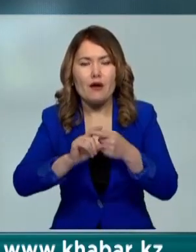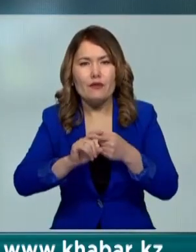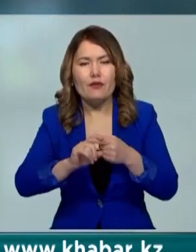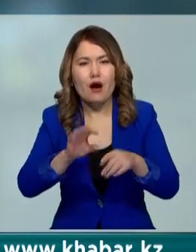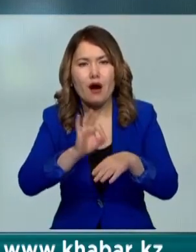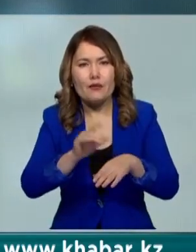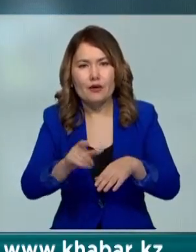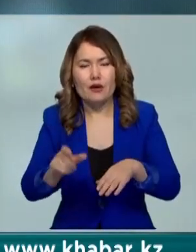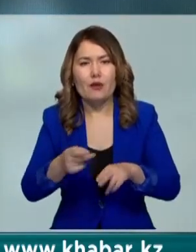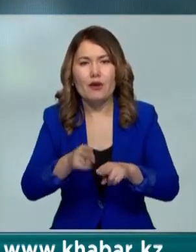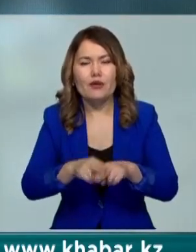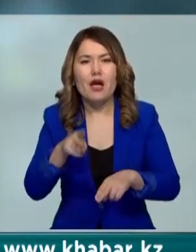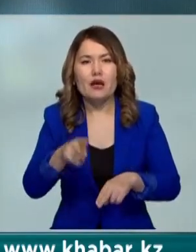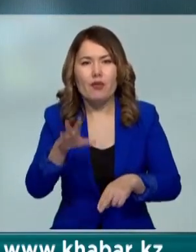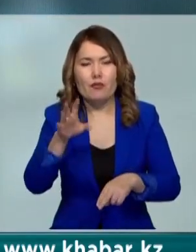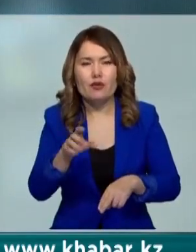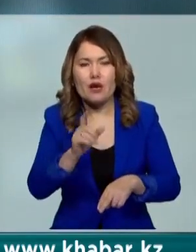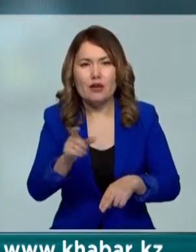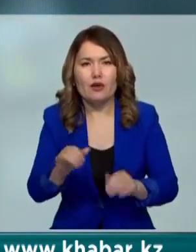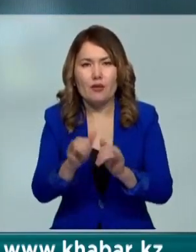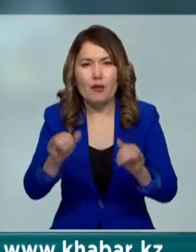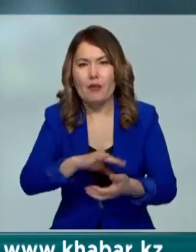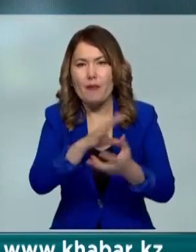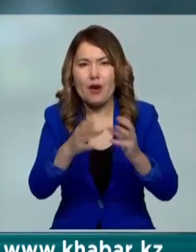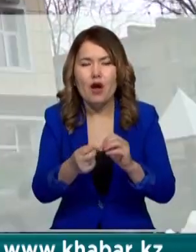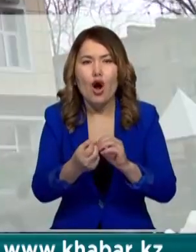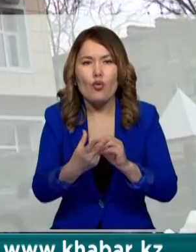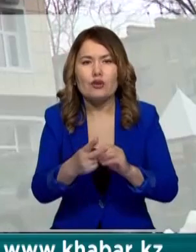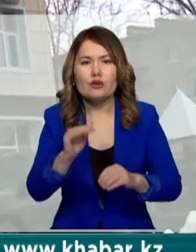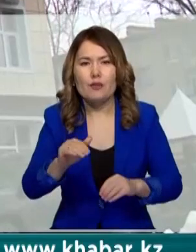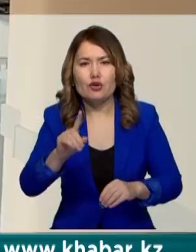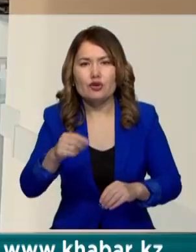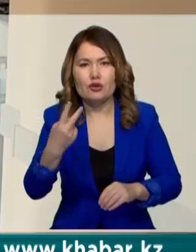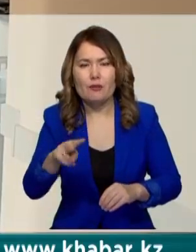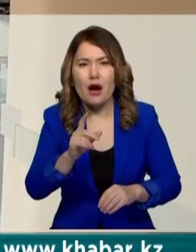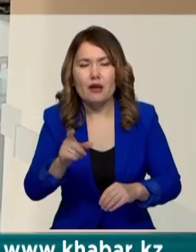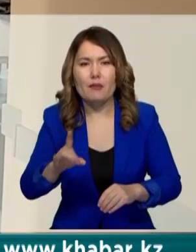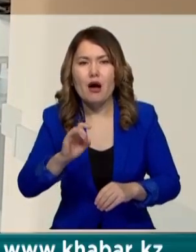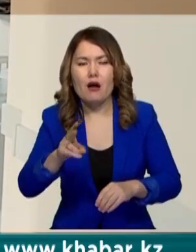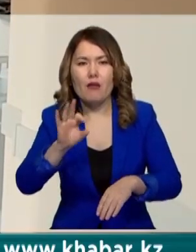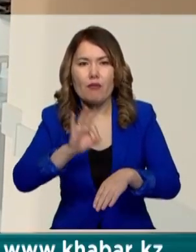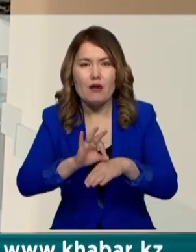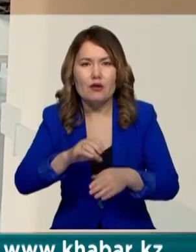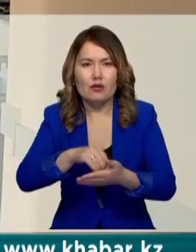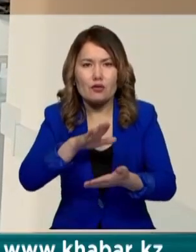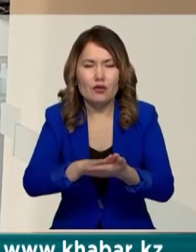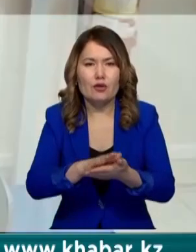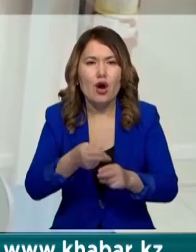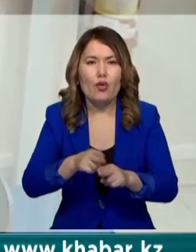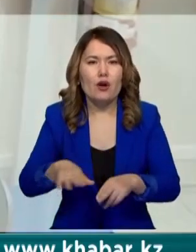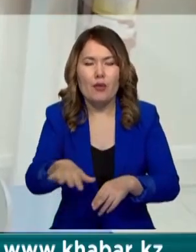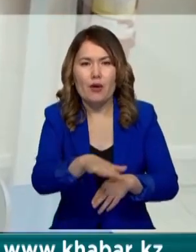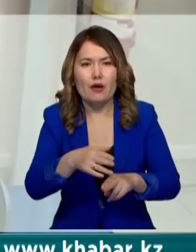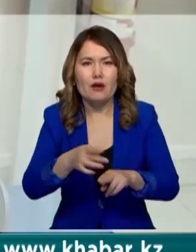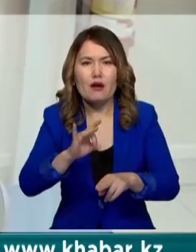адамдардың саны 2,5 мыңға көбейді. Ал барлығы 13,120 адам онкологиялық тіркеуде тұр. Бұл өңірдегі көп